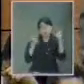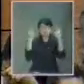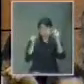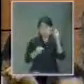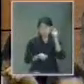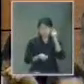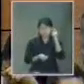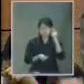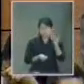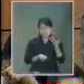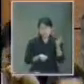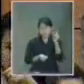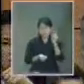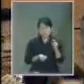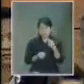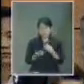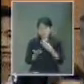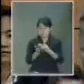เออใช้เงินงี้ได้ไงอ่ะ